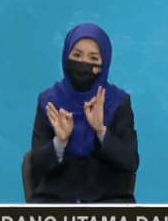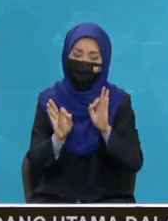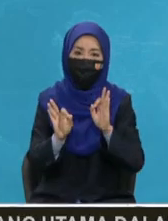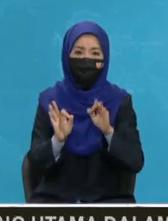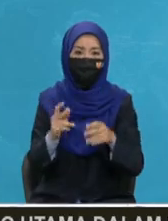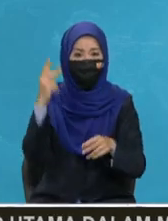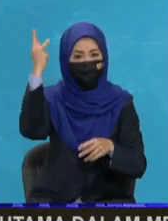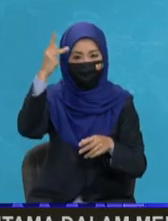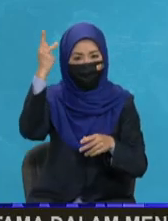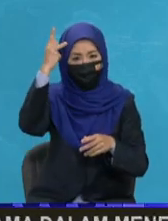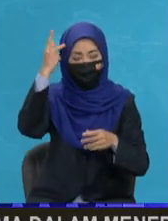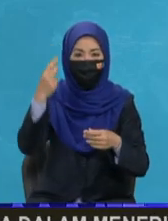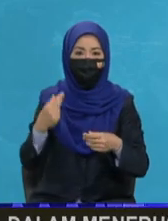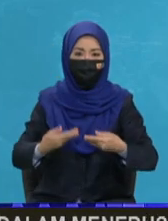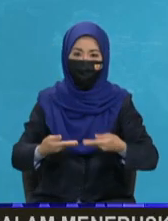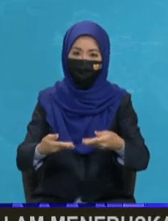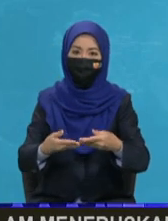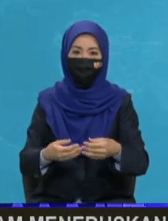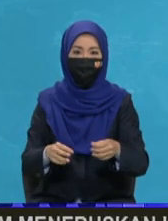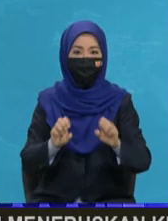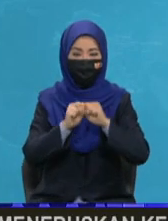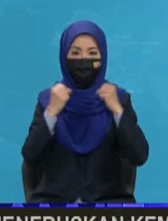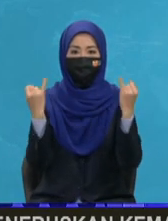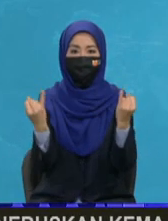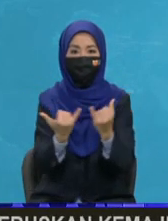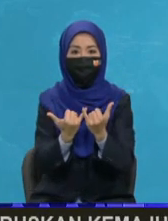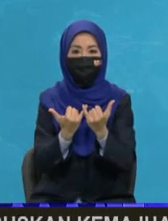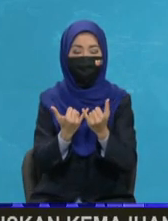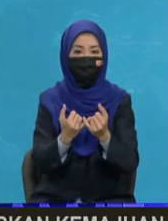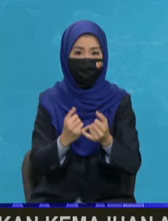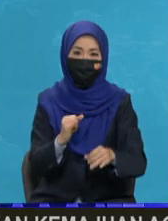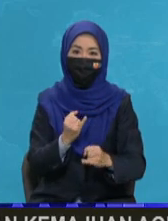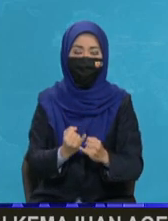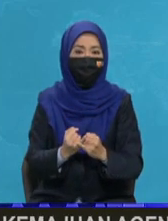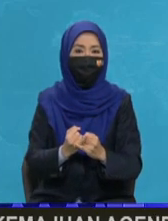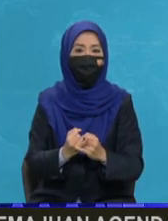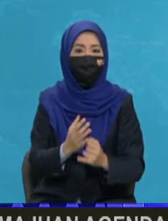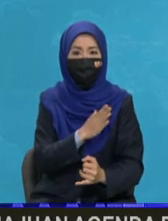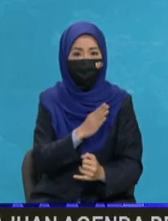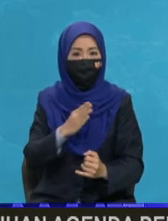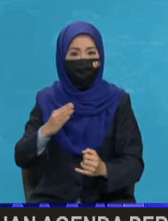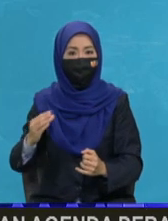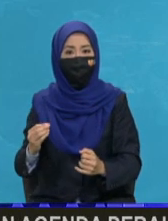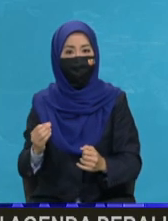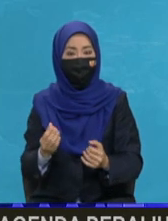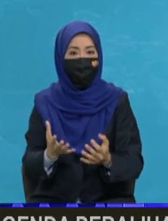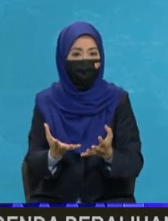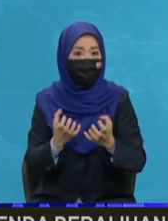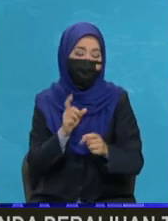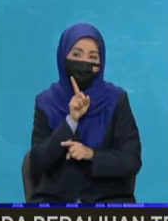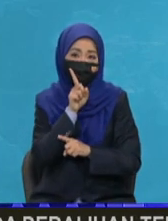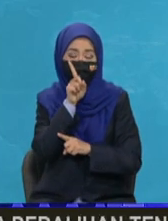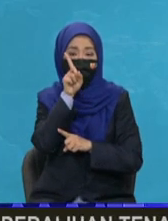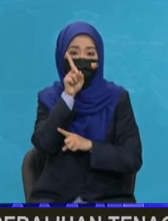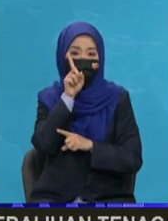kerajaan serikat-serikat ataupun institusi-institusi yang ingin membuat Nazwa